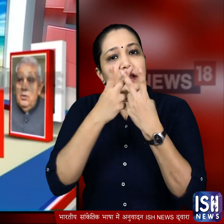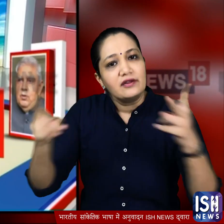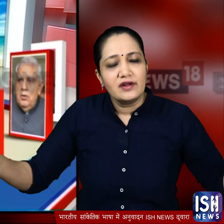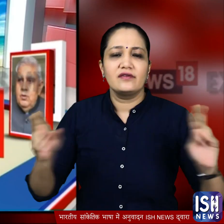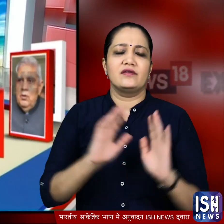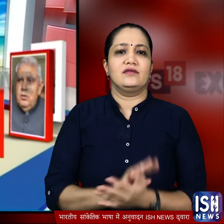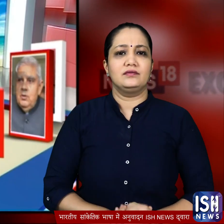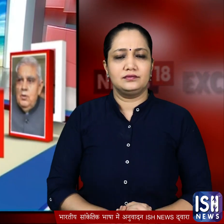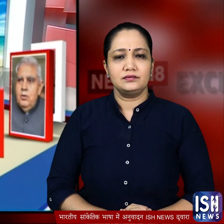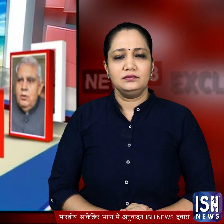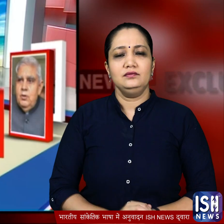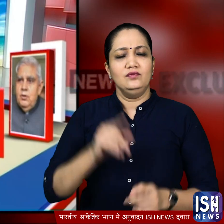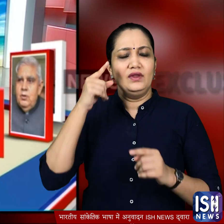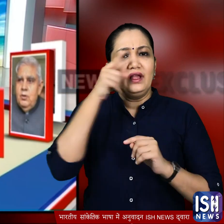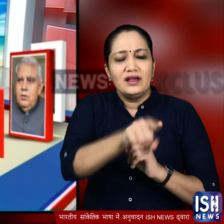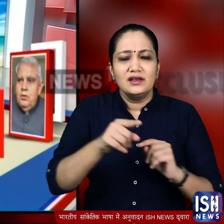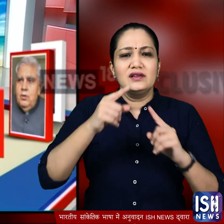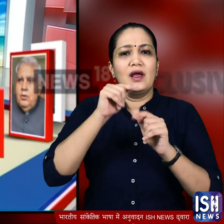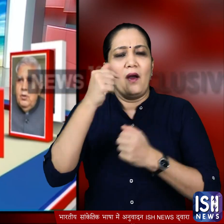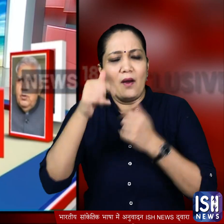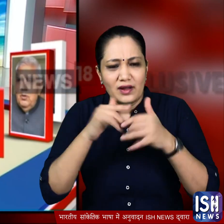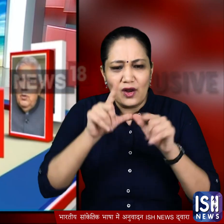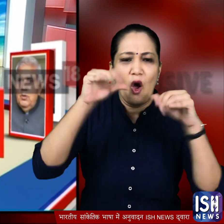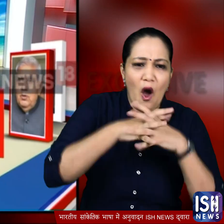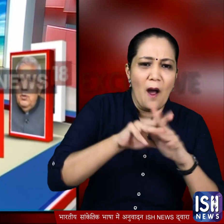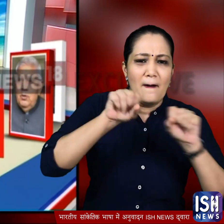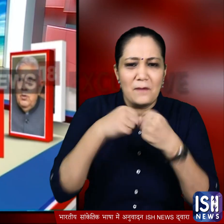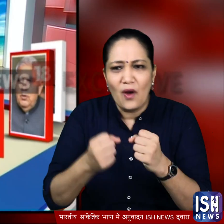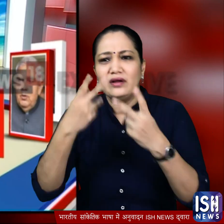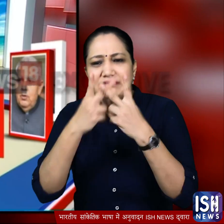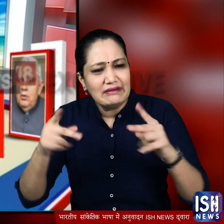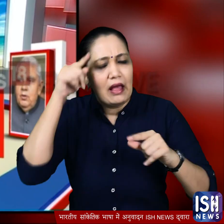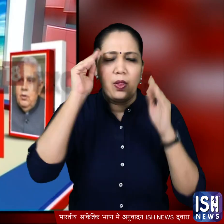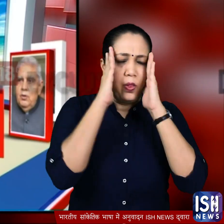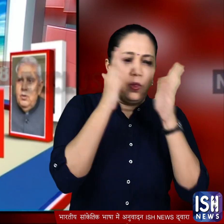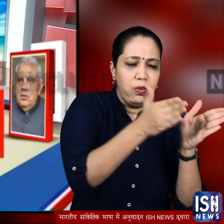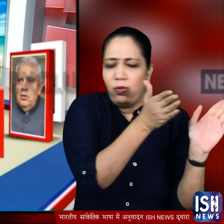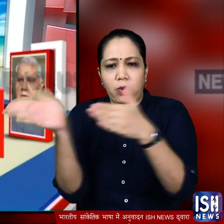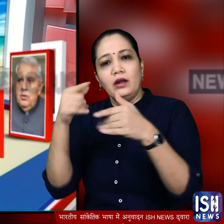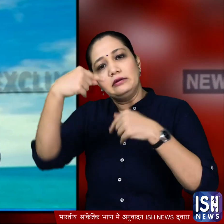जातियों से। और उन्होंने ये आरोप राज्य की कानून व्यवस्था के मुद्दे से ध्यान भटकाने के लिए लगाए।